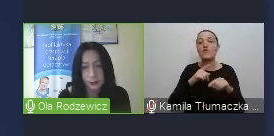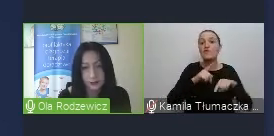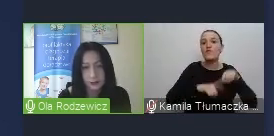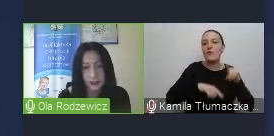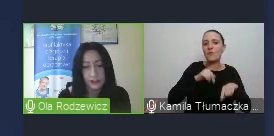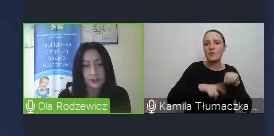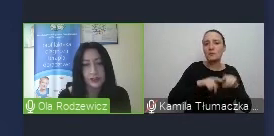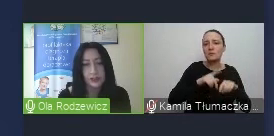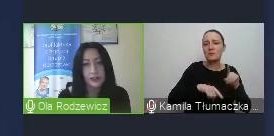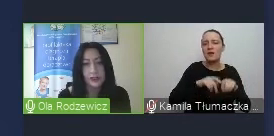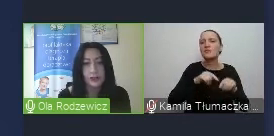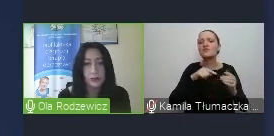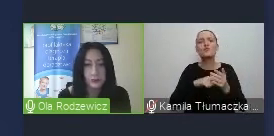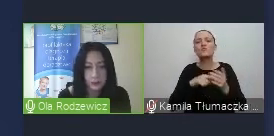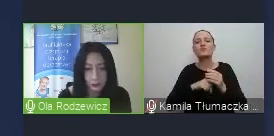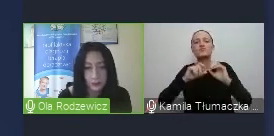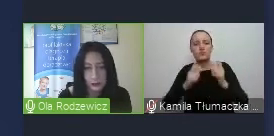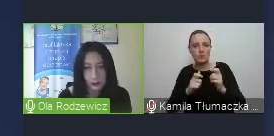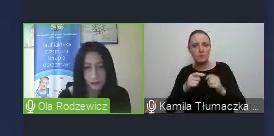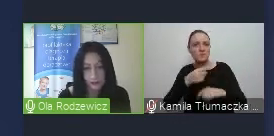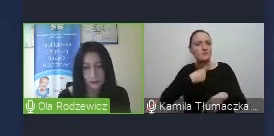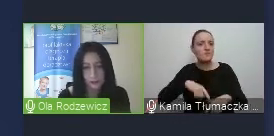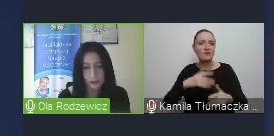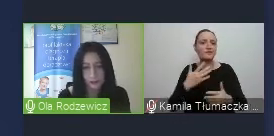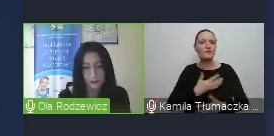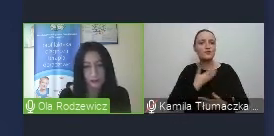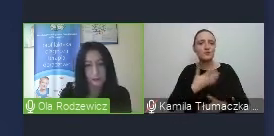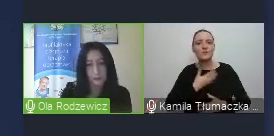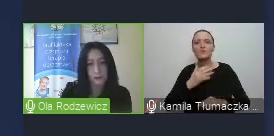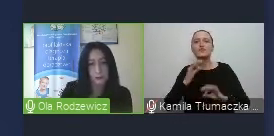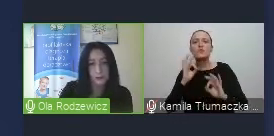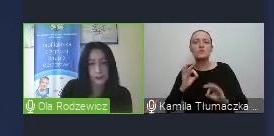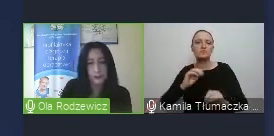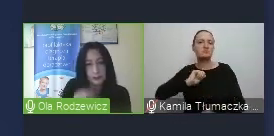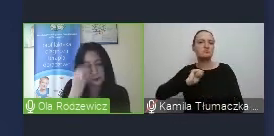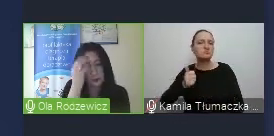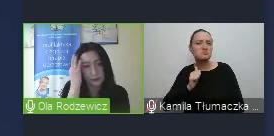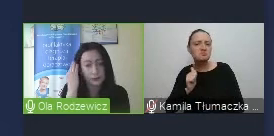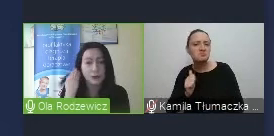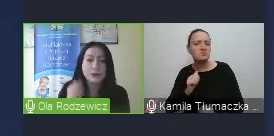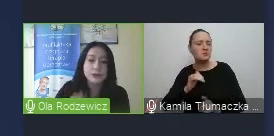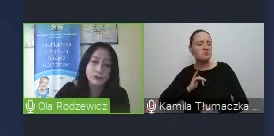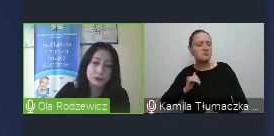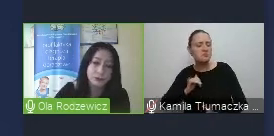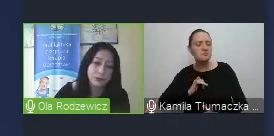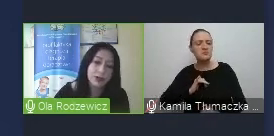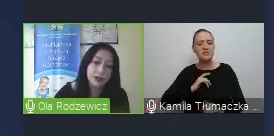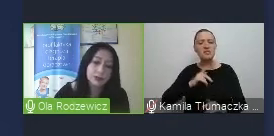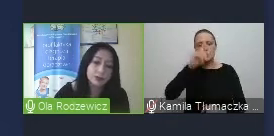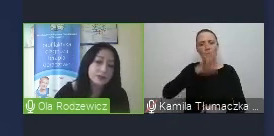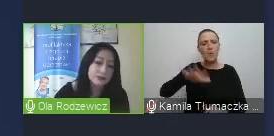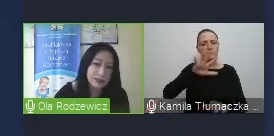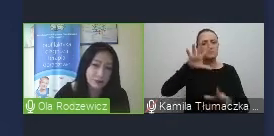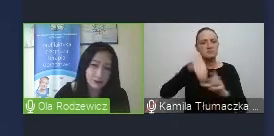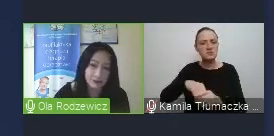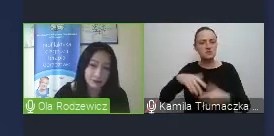jest to, że czujemy się dobrze i komfortowo w społeczeństwie, w którym funkcjonujemy. I jeśli czujemy się dobrze i komfortowo,